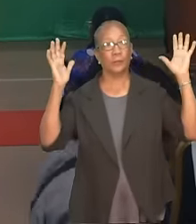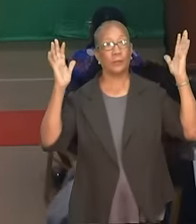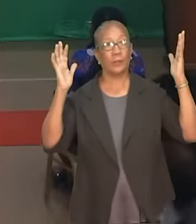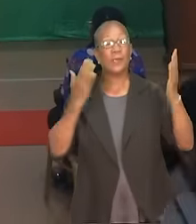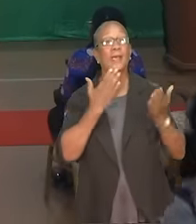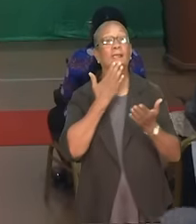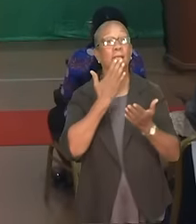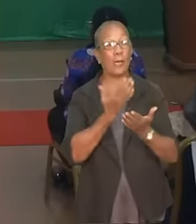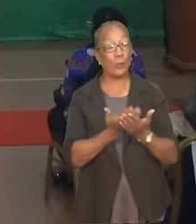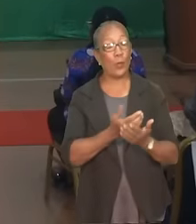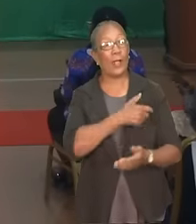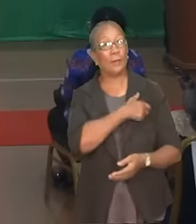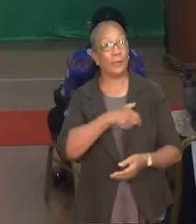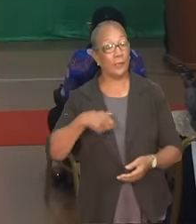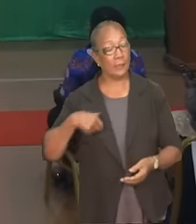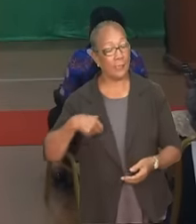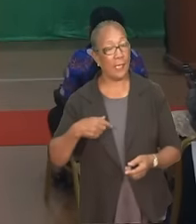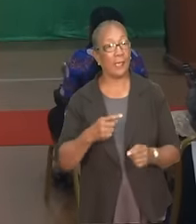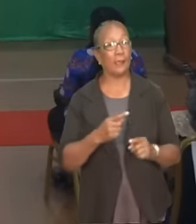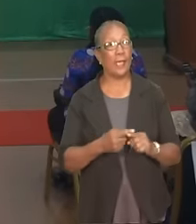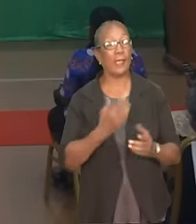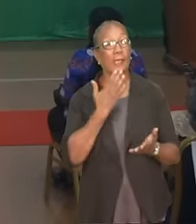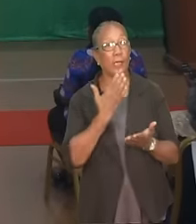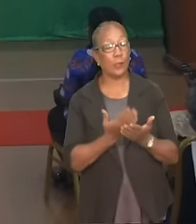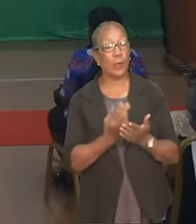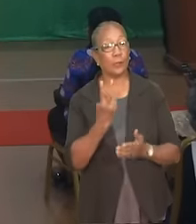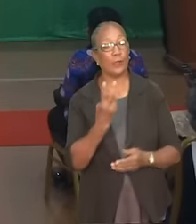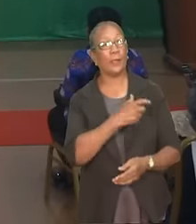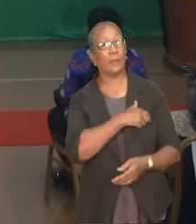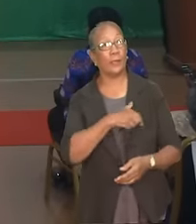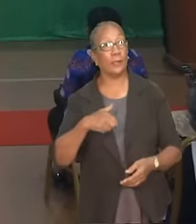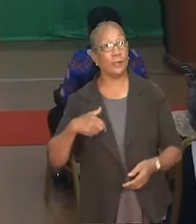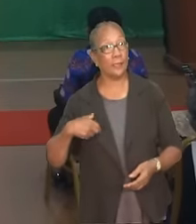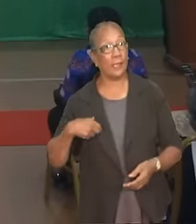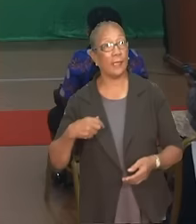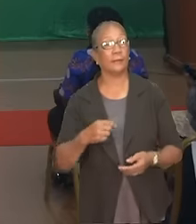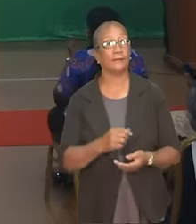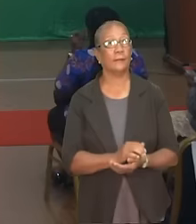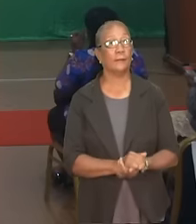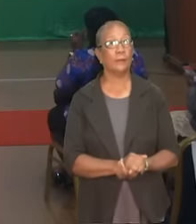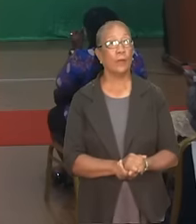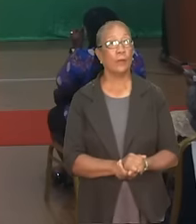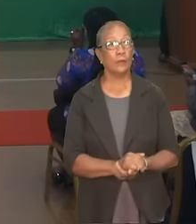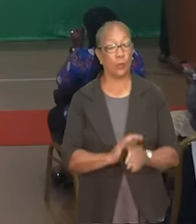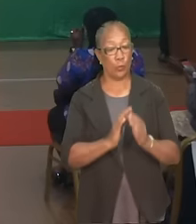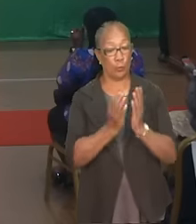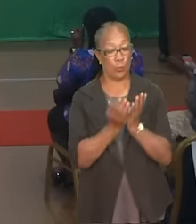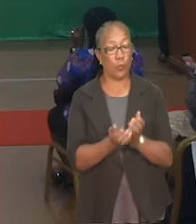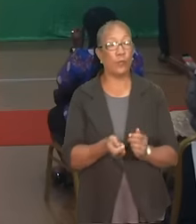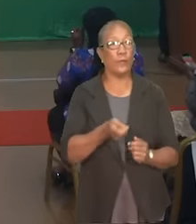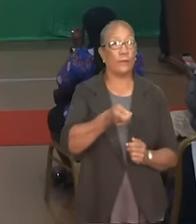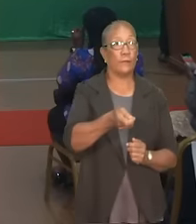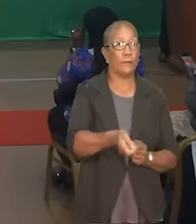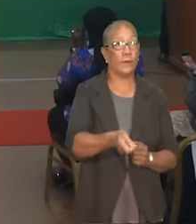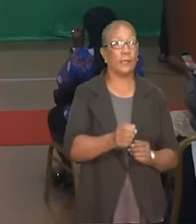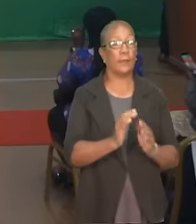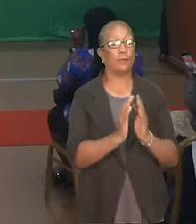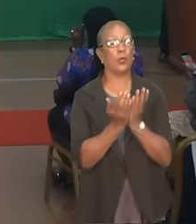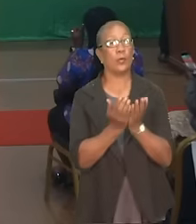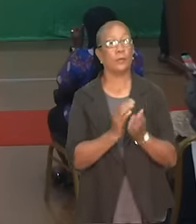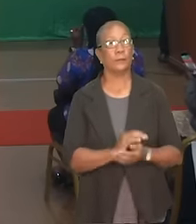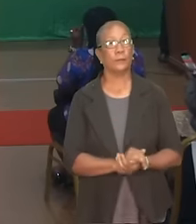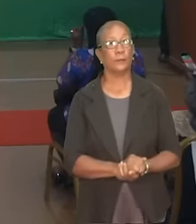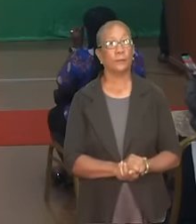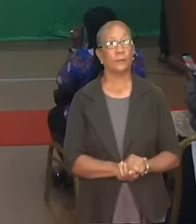Dank u wel, president. En dank u wel, vicepresident en mevrouw Kedwariu voor de overhandiging van het boekwerk.